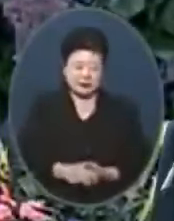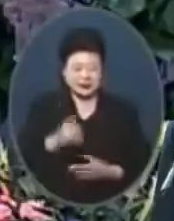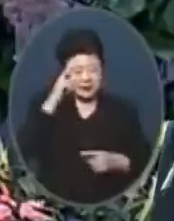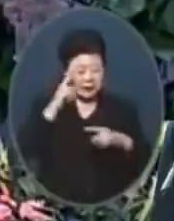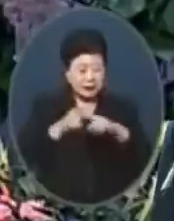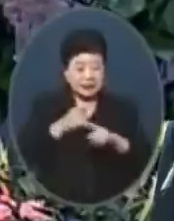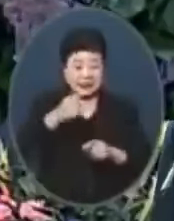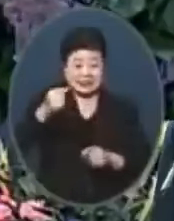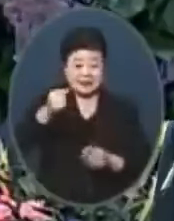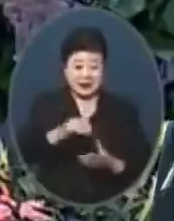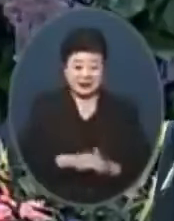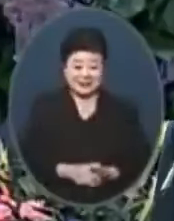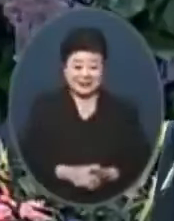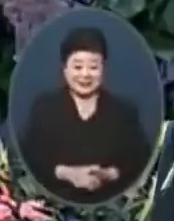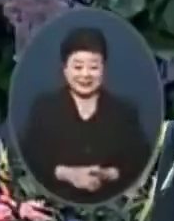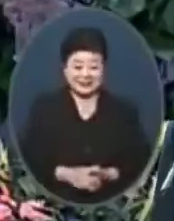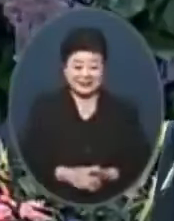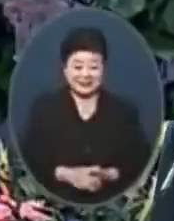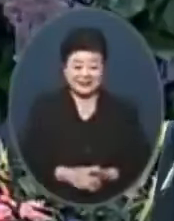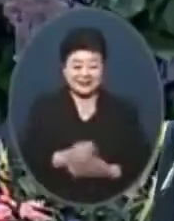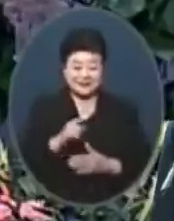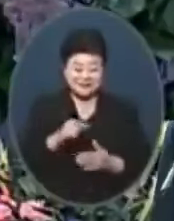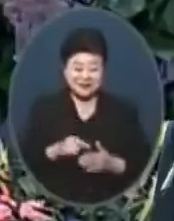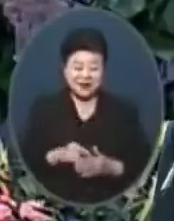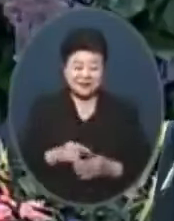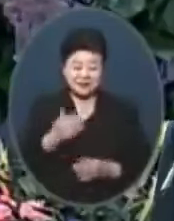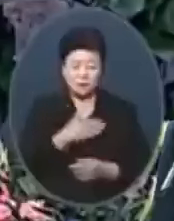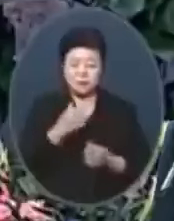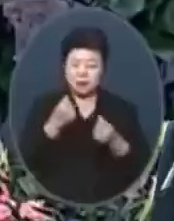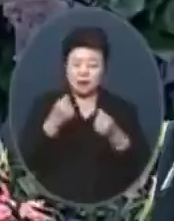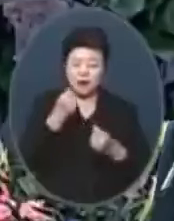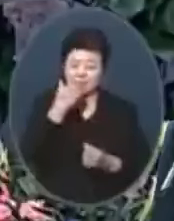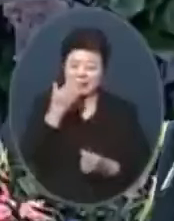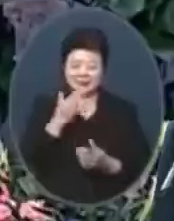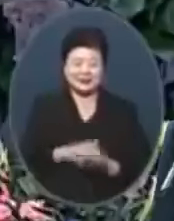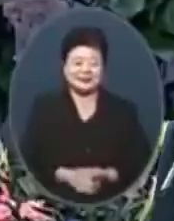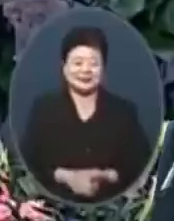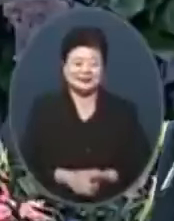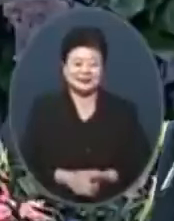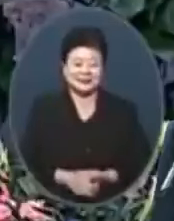때 우리 마음도 몸도 건강해지는 것입니다.